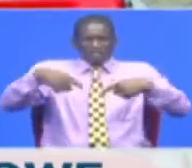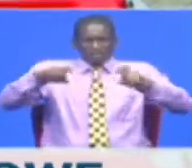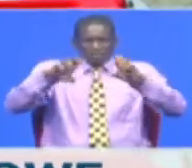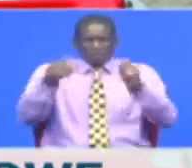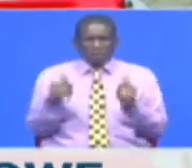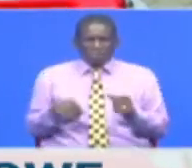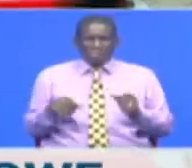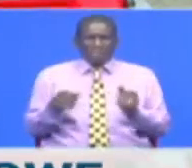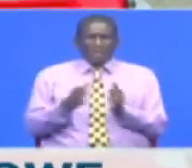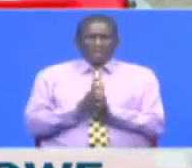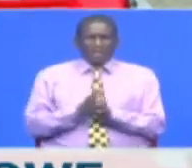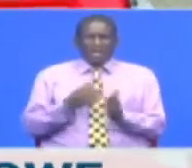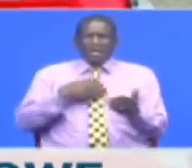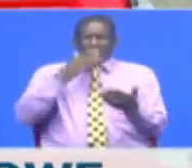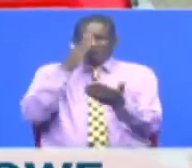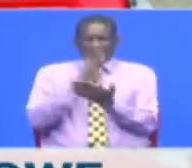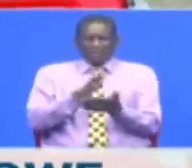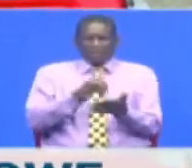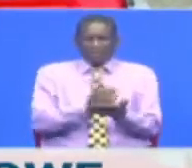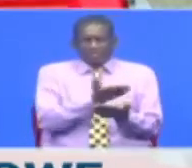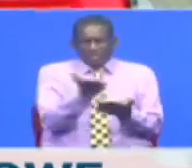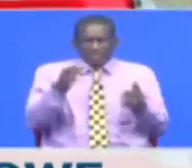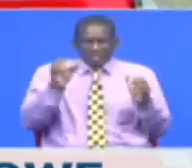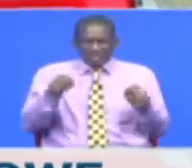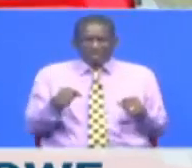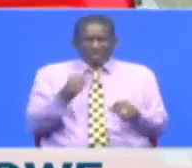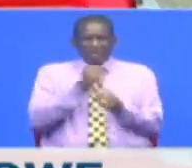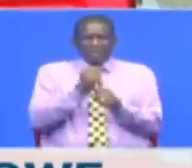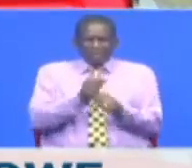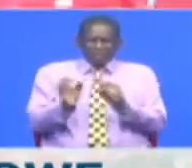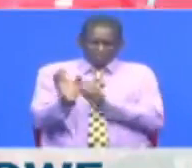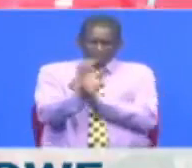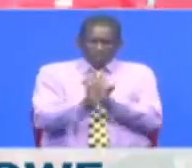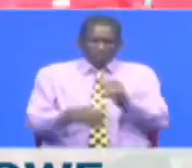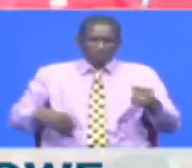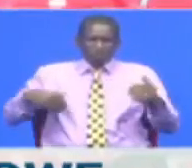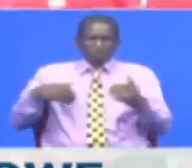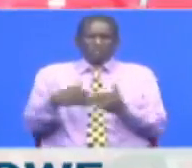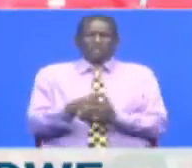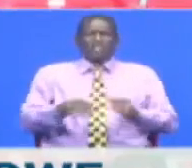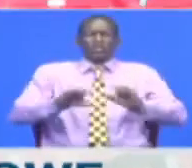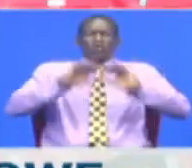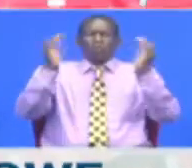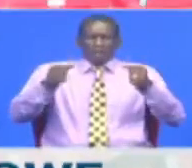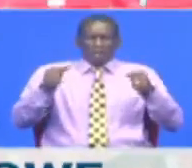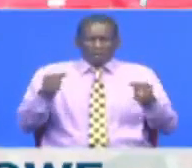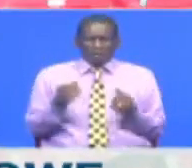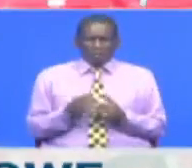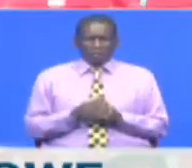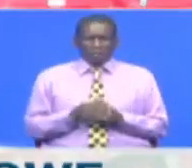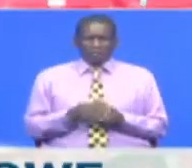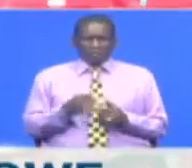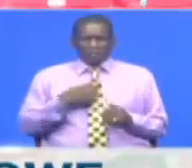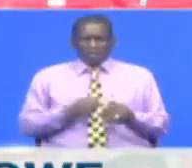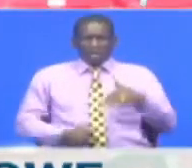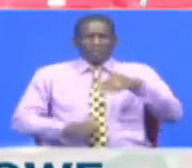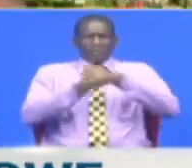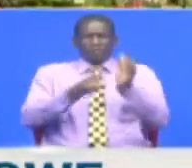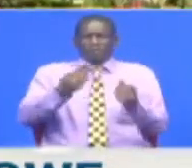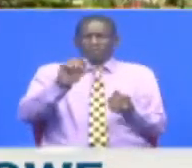inaweza na imani kuwa hawa ndio wanaweza kutupeperushia nchi yetu bendera hadi tuchukue World Cup. Mimi naitwa Ben na mimi ni fan bigi sana wa